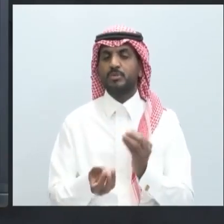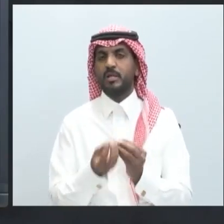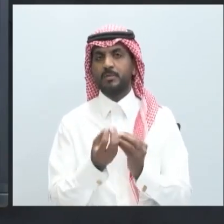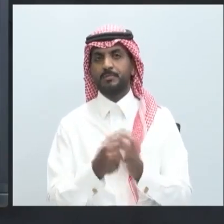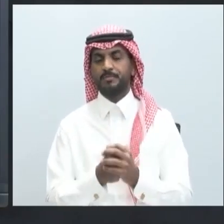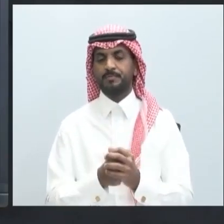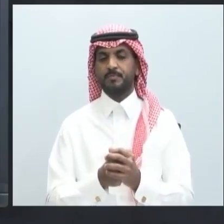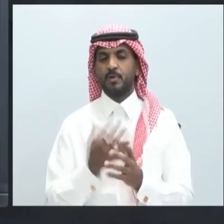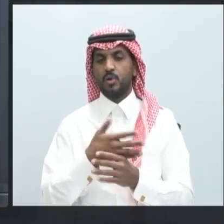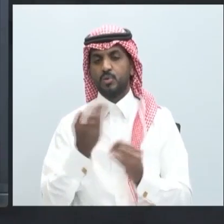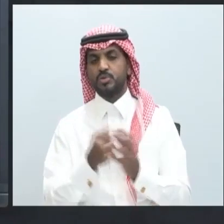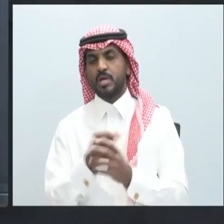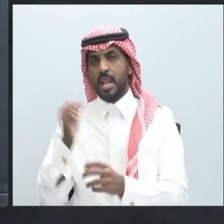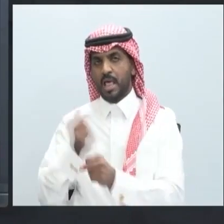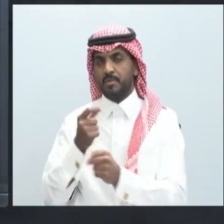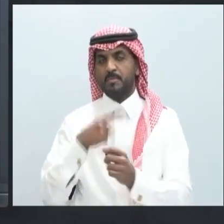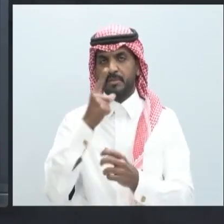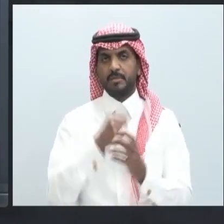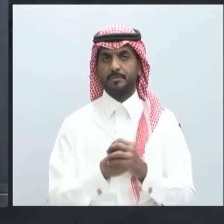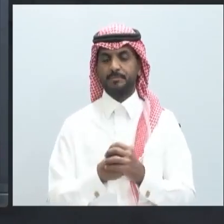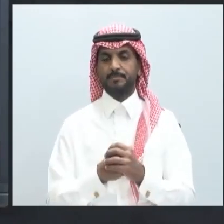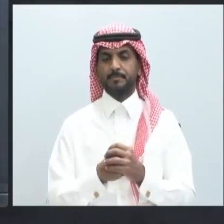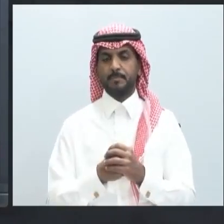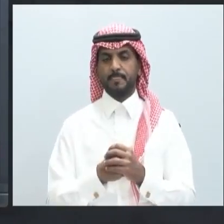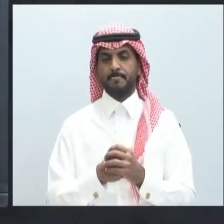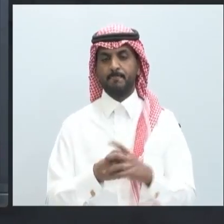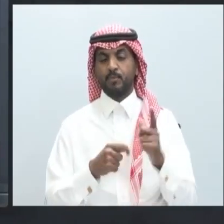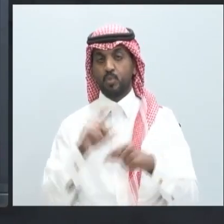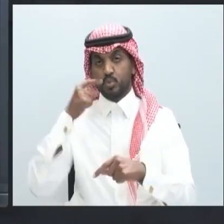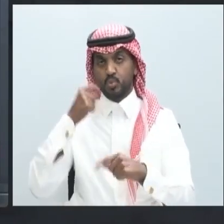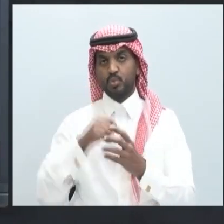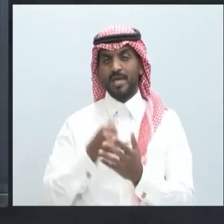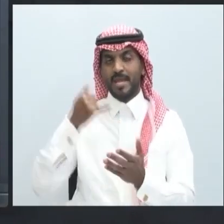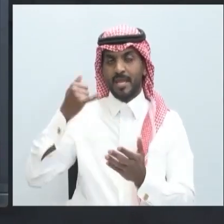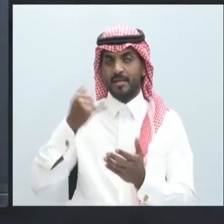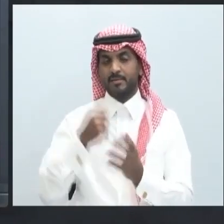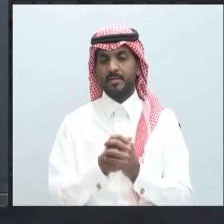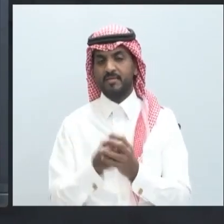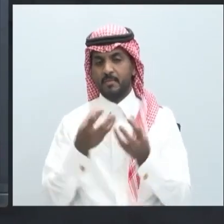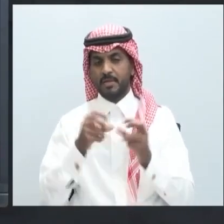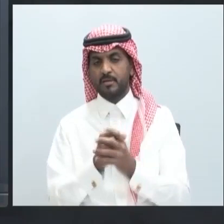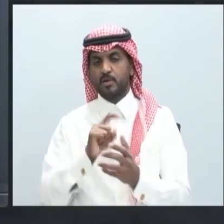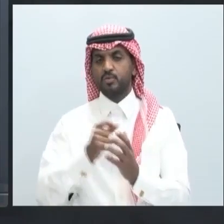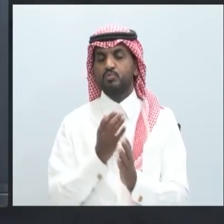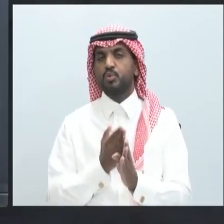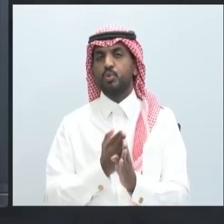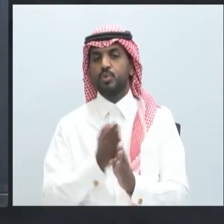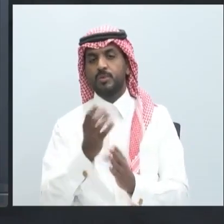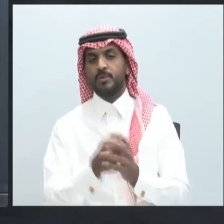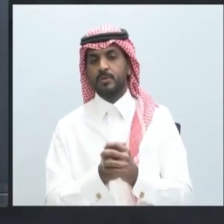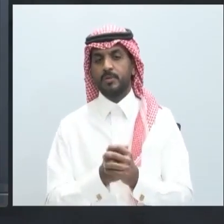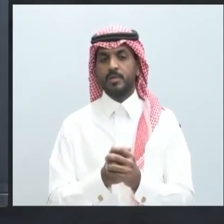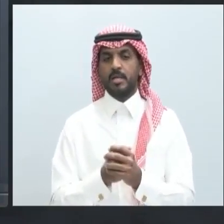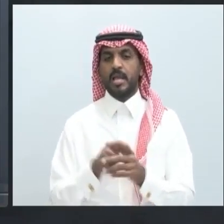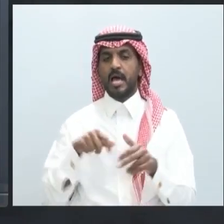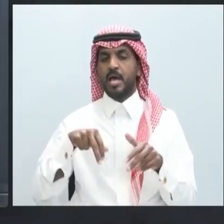وتخرج العامله باذن الله سبحانه وتعالى ولكن ذكور النحل هذا البيض يخرج دون المرور على هذه